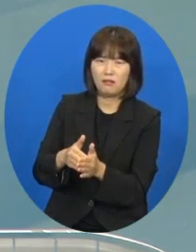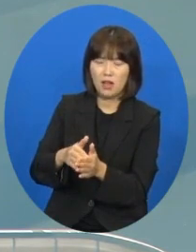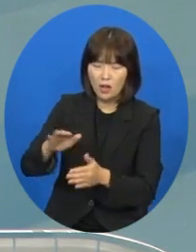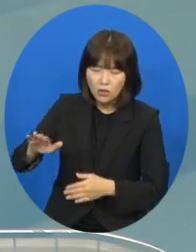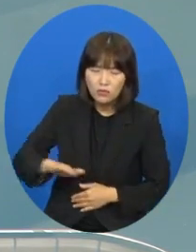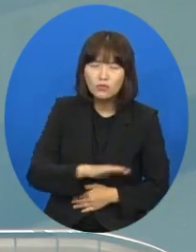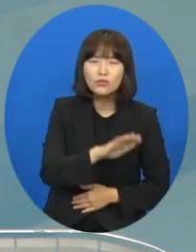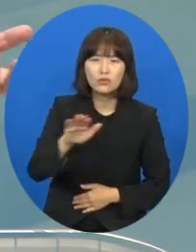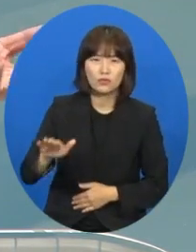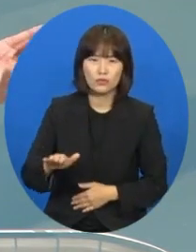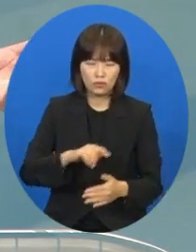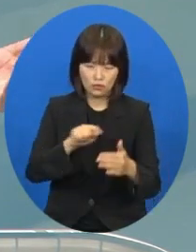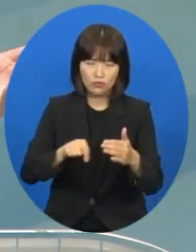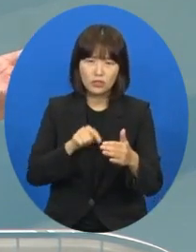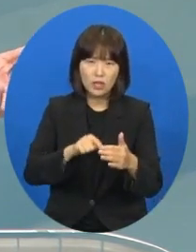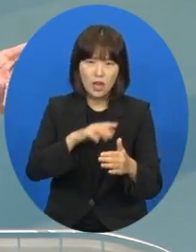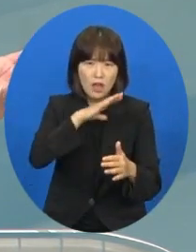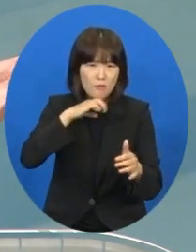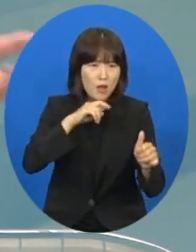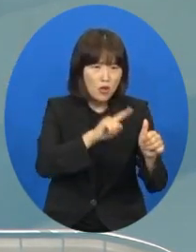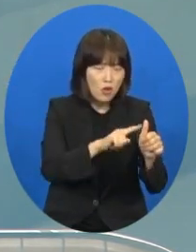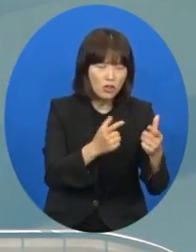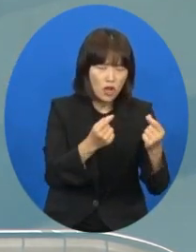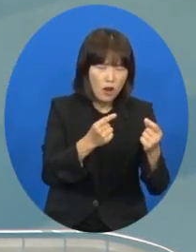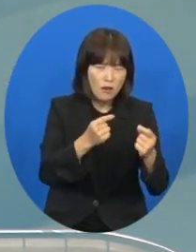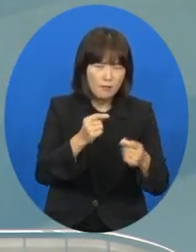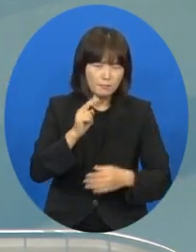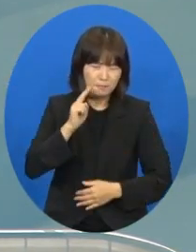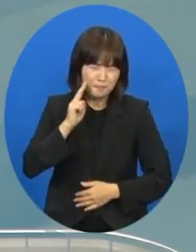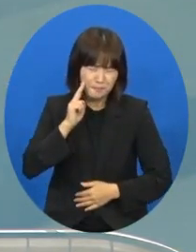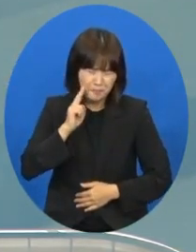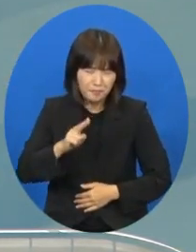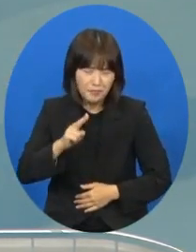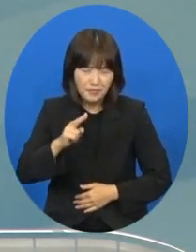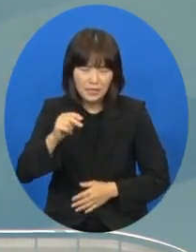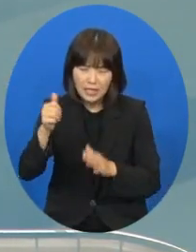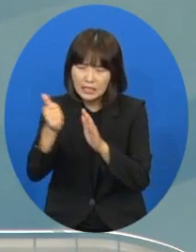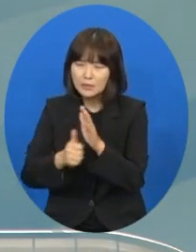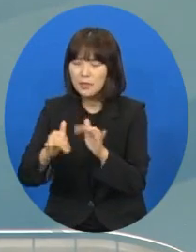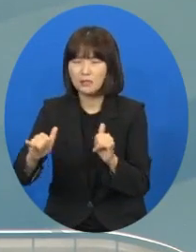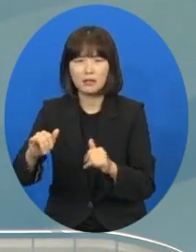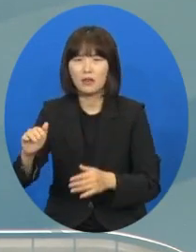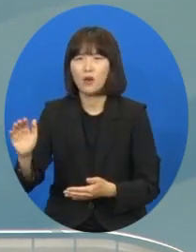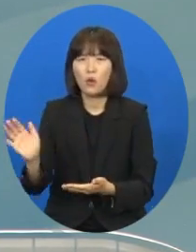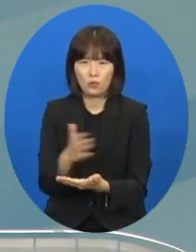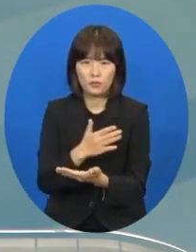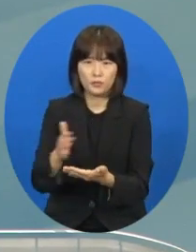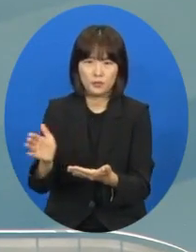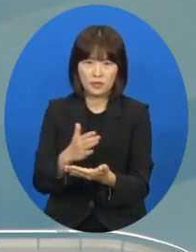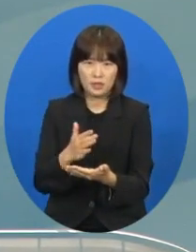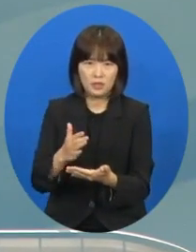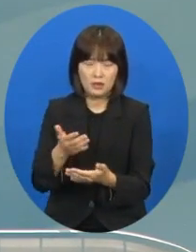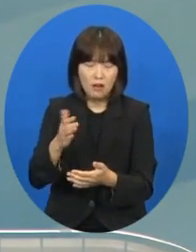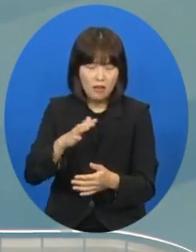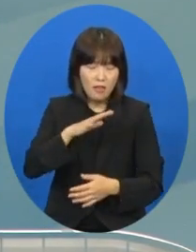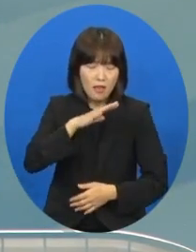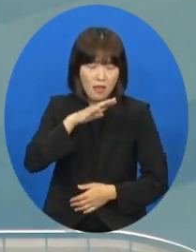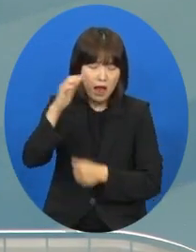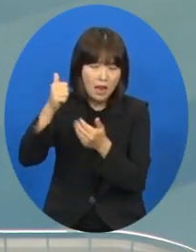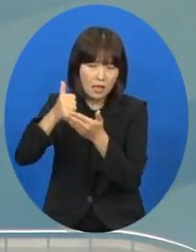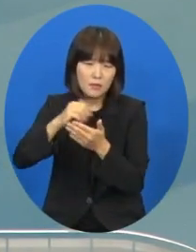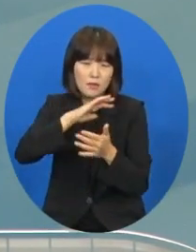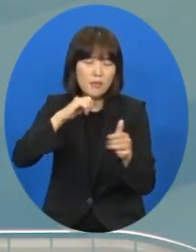중에 베드로만큼 끔찍한 실패자도 없어요. 그런데 그 베드로를 하나님이 다시